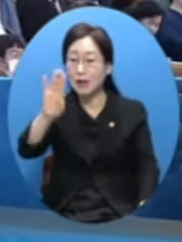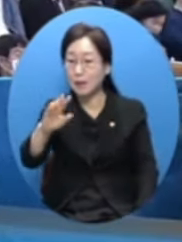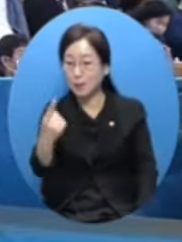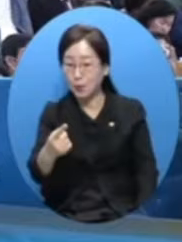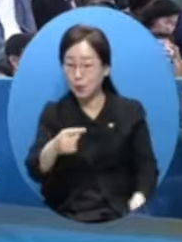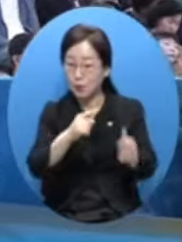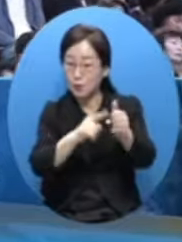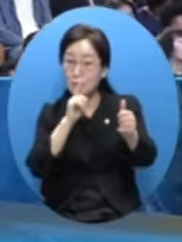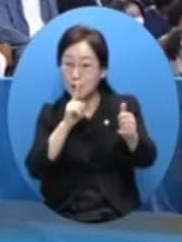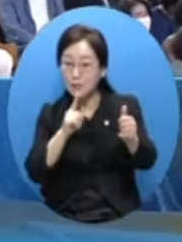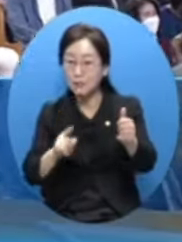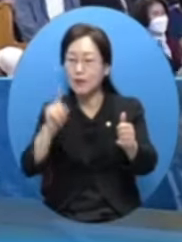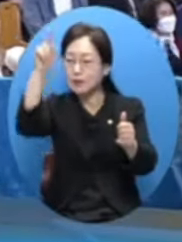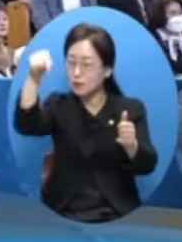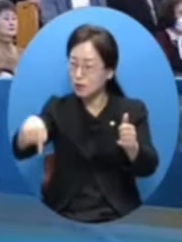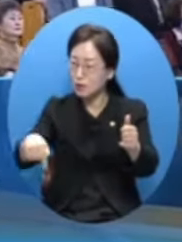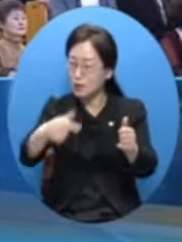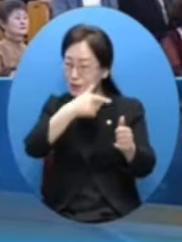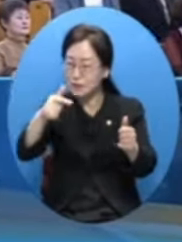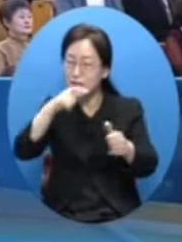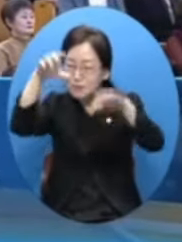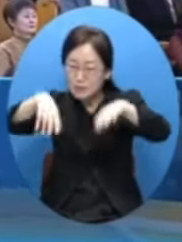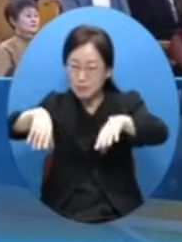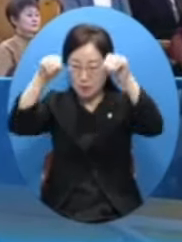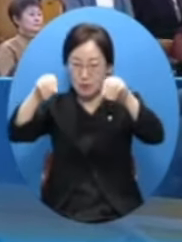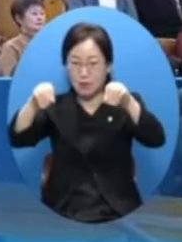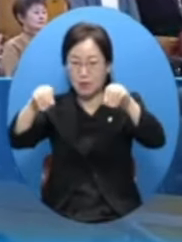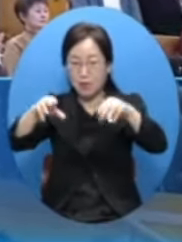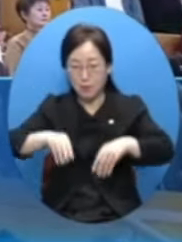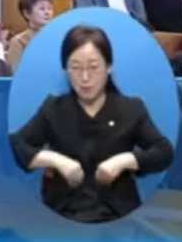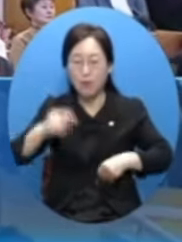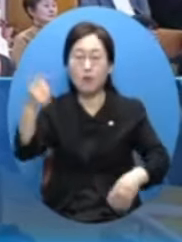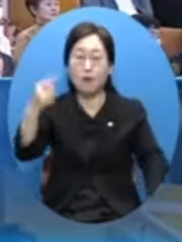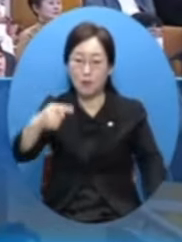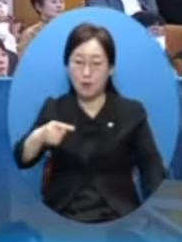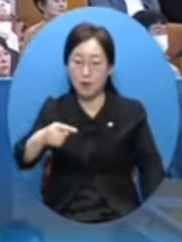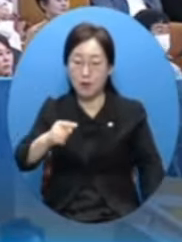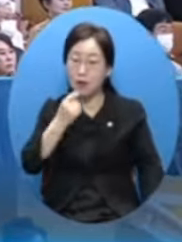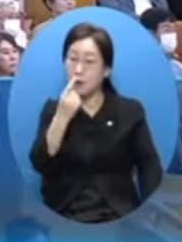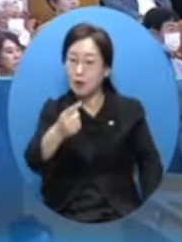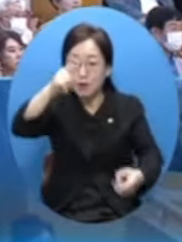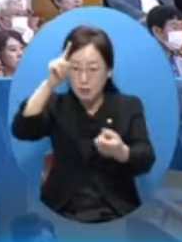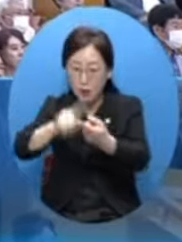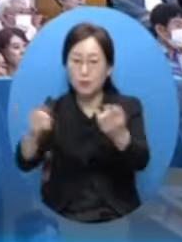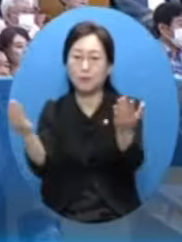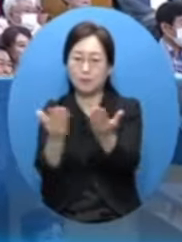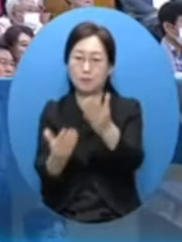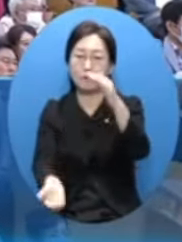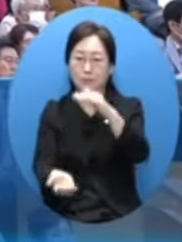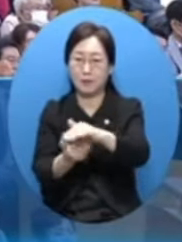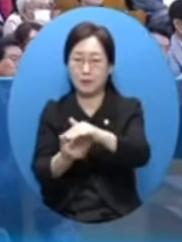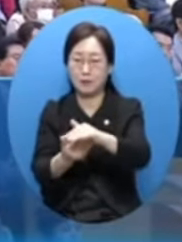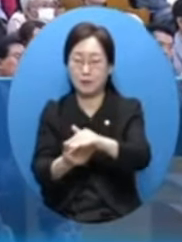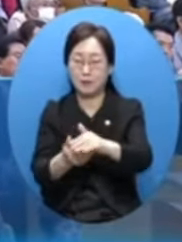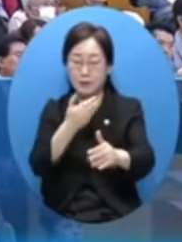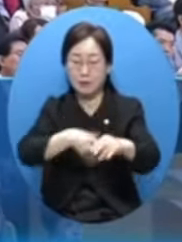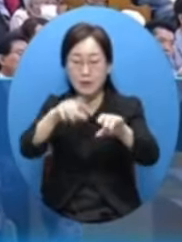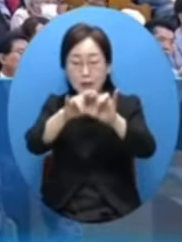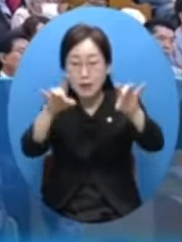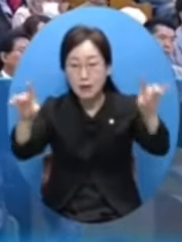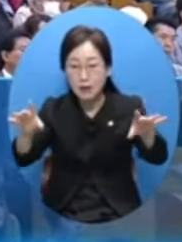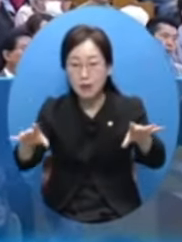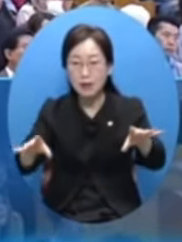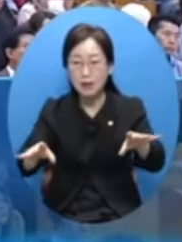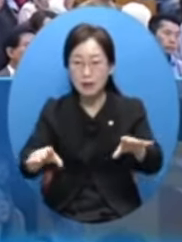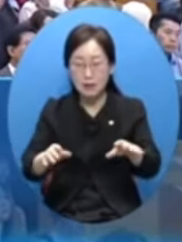성령으로 말하되 천하에 큰 흉년이 들리라 하더니 글라우디오 때 그렇게 되니라. 제자들이 각각 그 힘들어 유대에